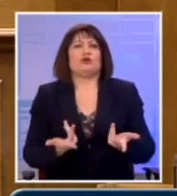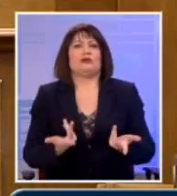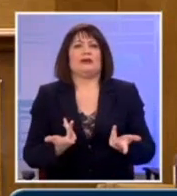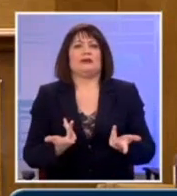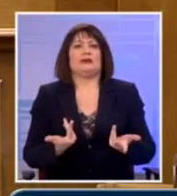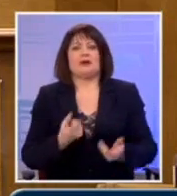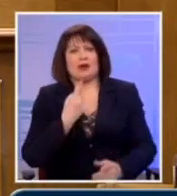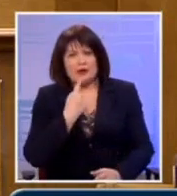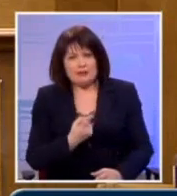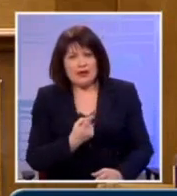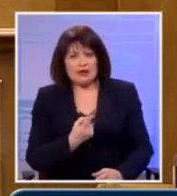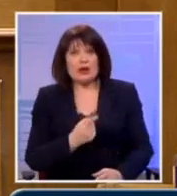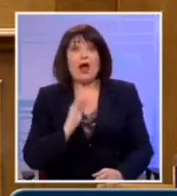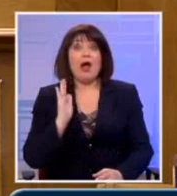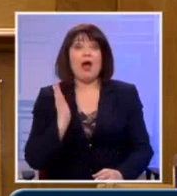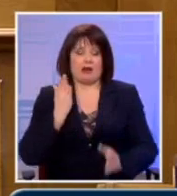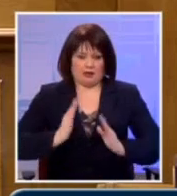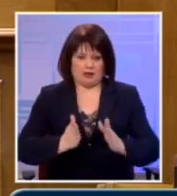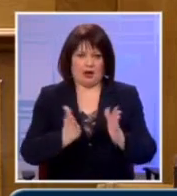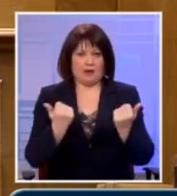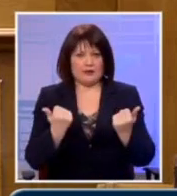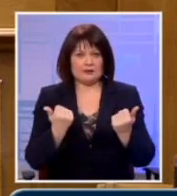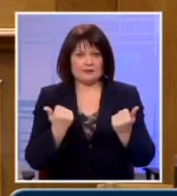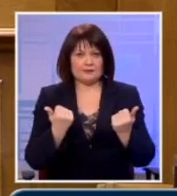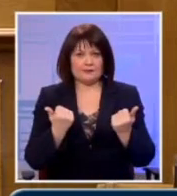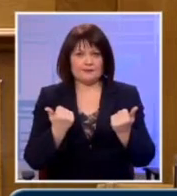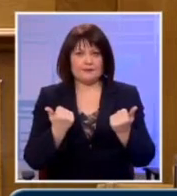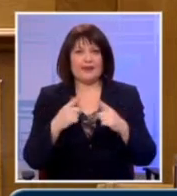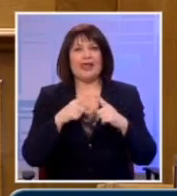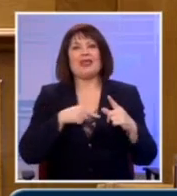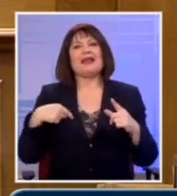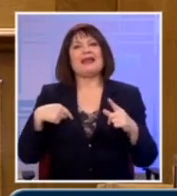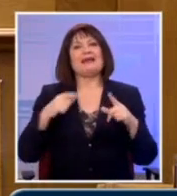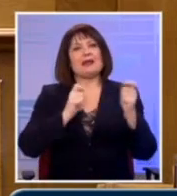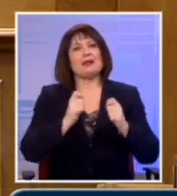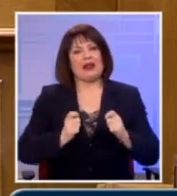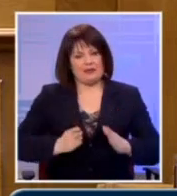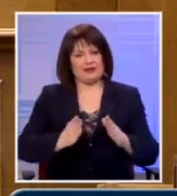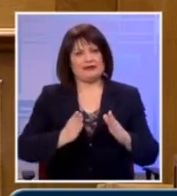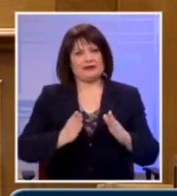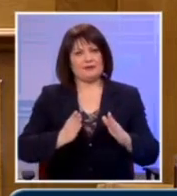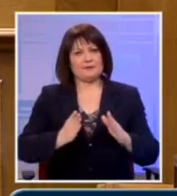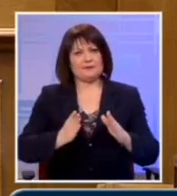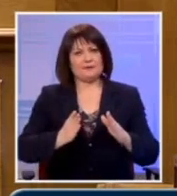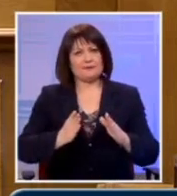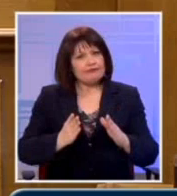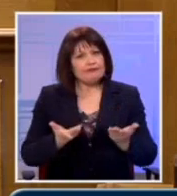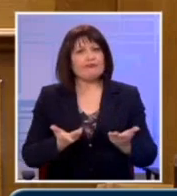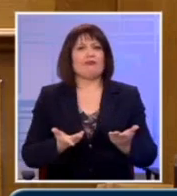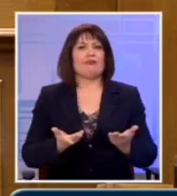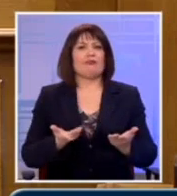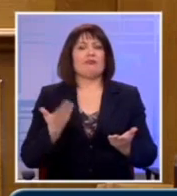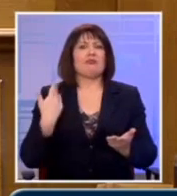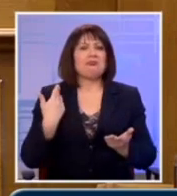για να πει ότι αν δεν προχωρήσει αυτή η διοικητική μεταρρύθμιση, η άλλη